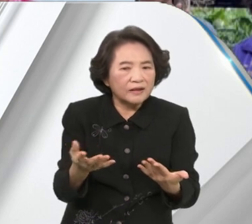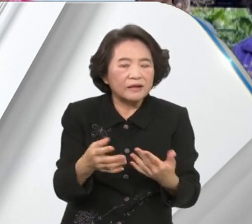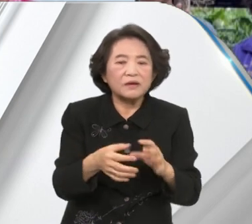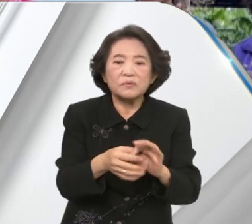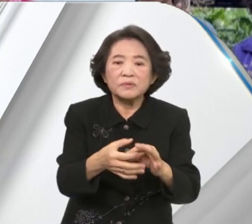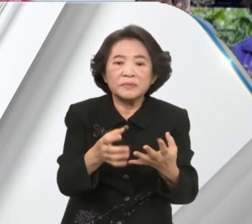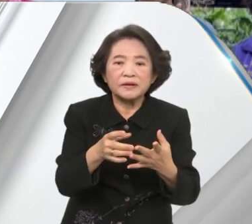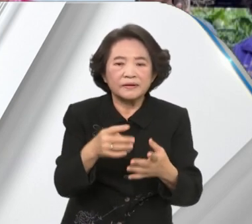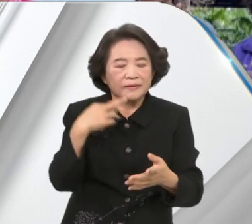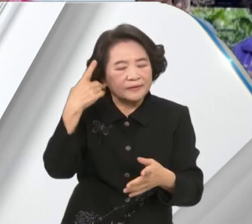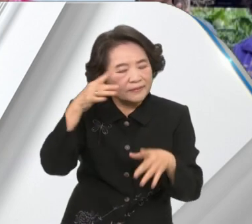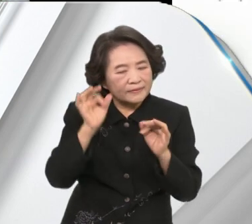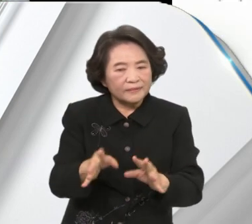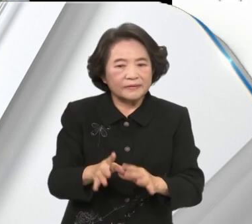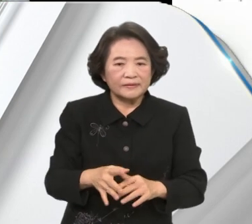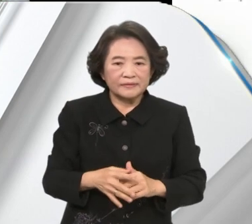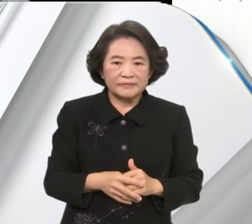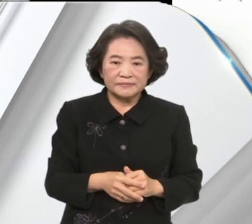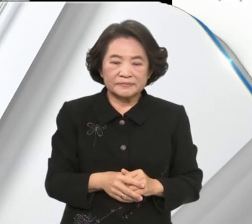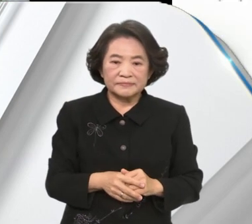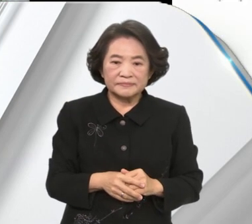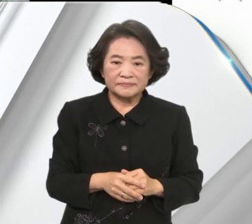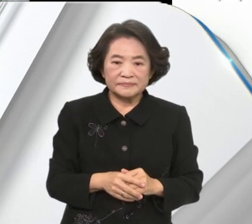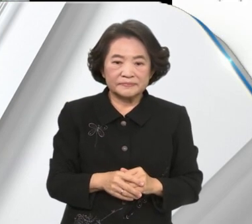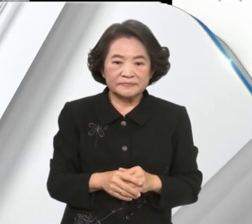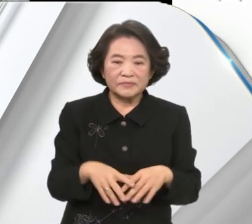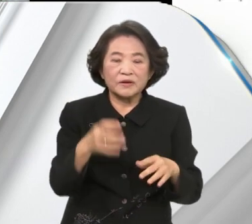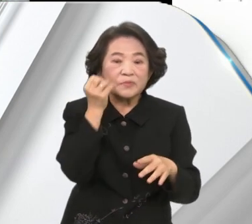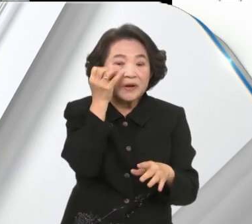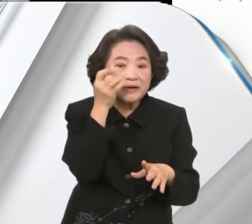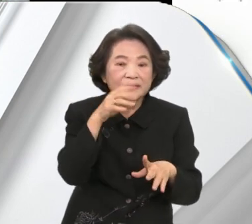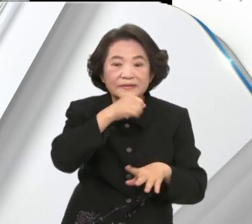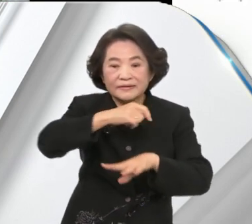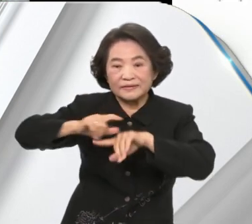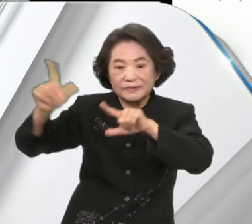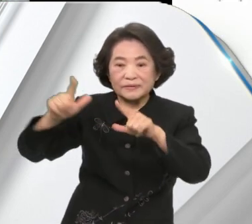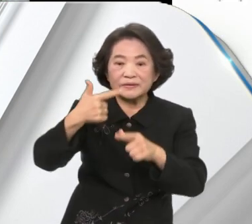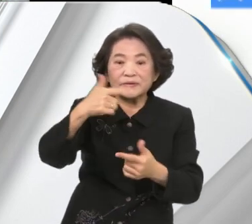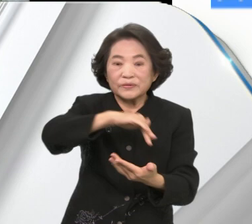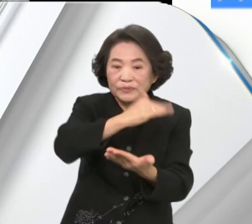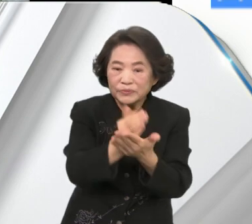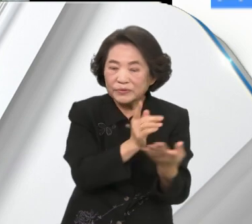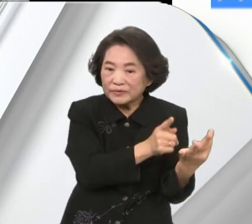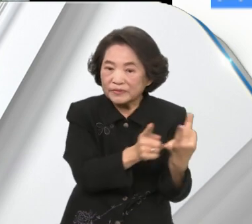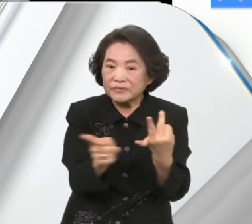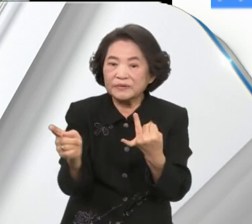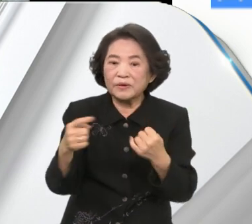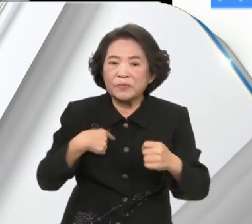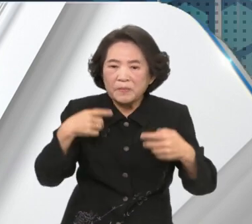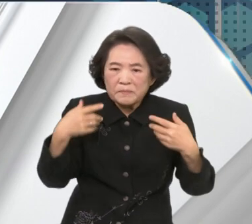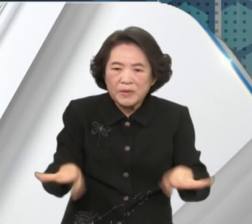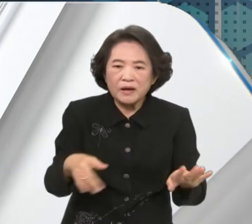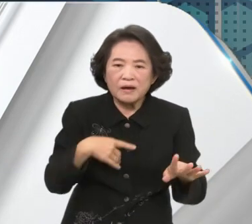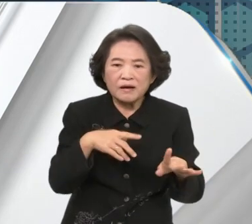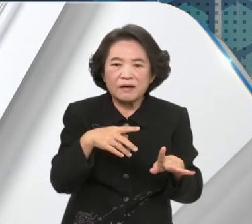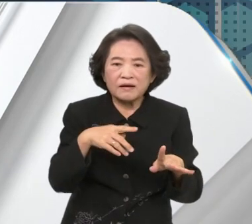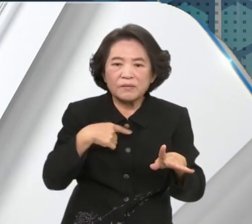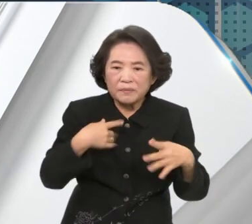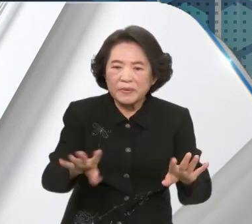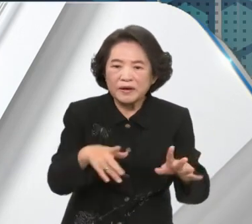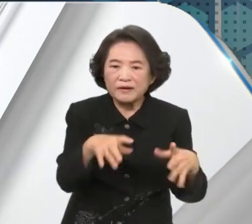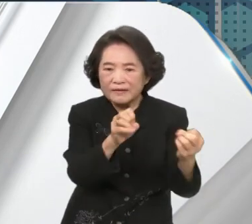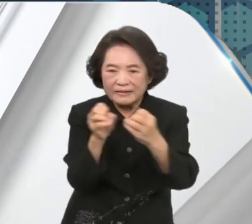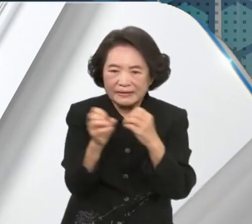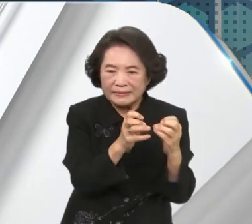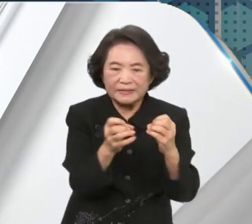主委，实在当大上。 八年推动，还有你绿队哈，到过去安两三年。大部